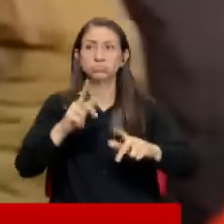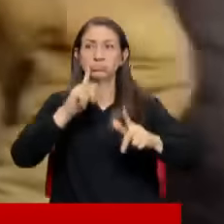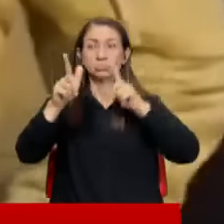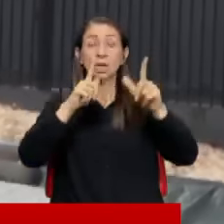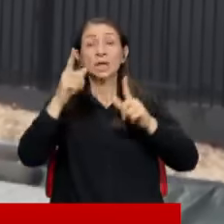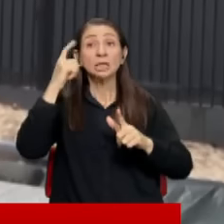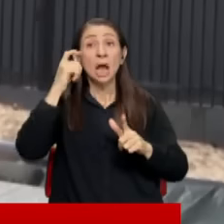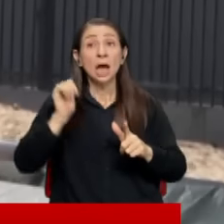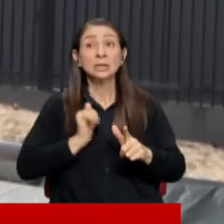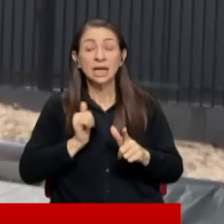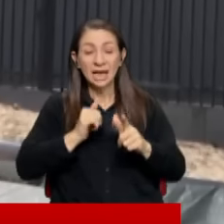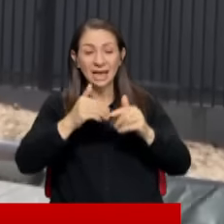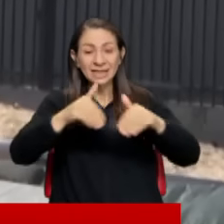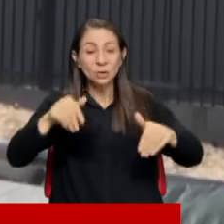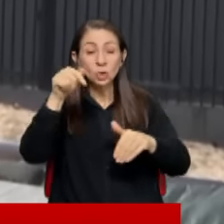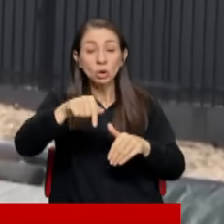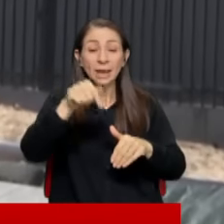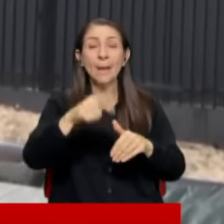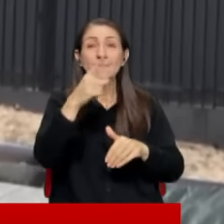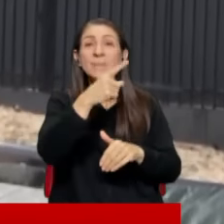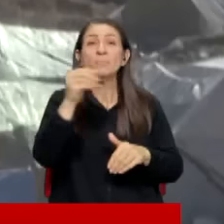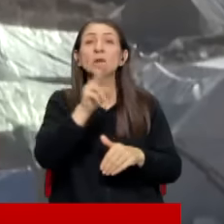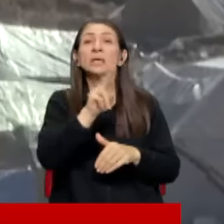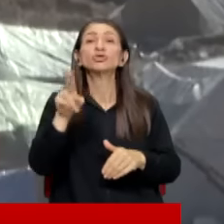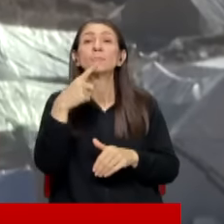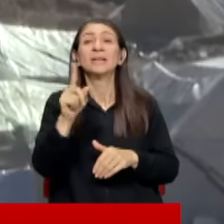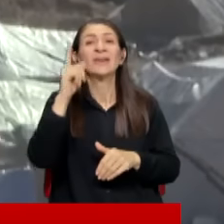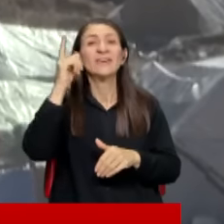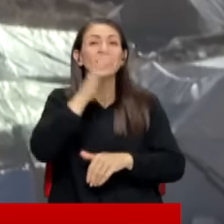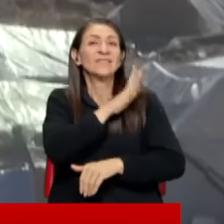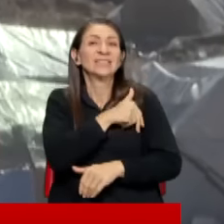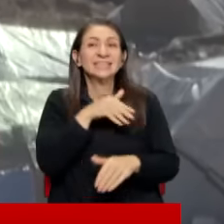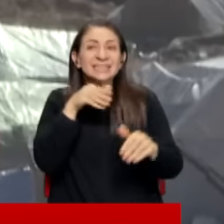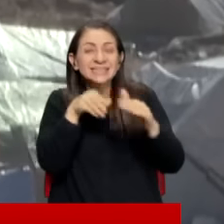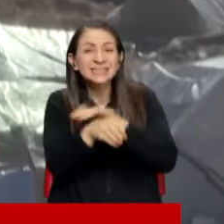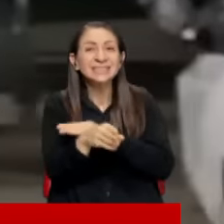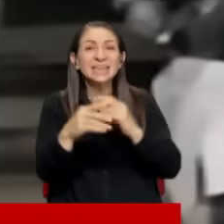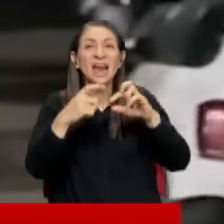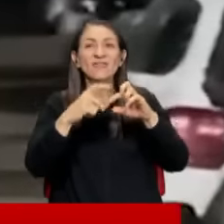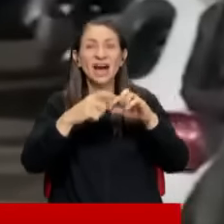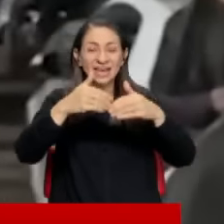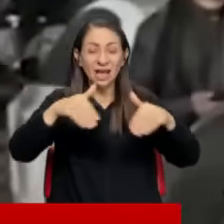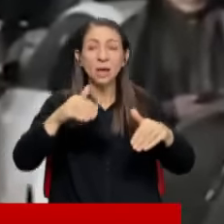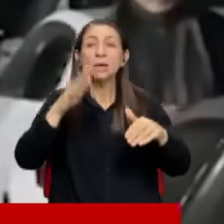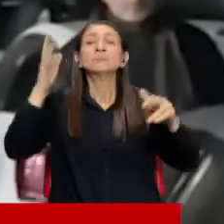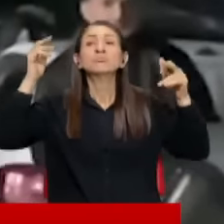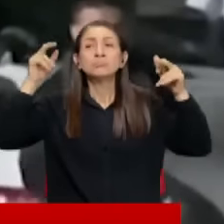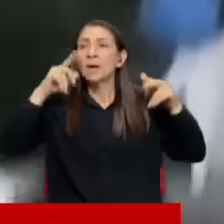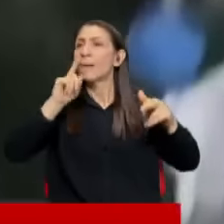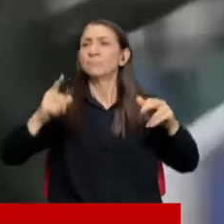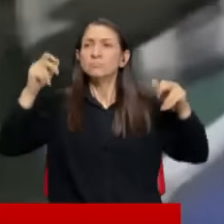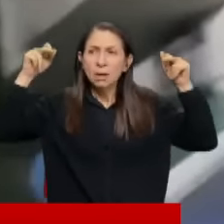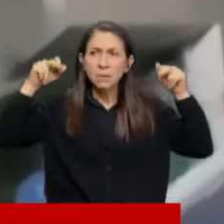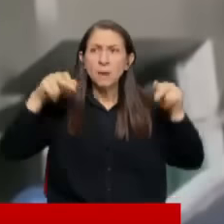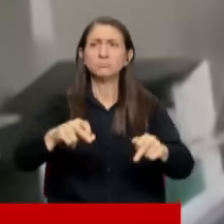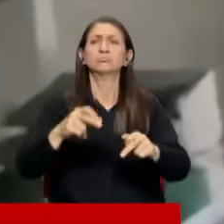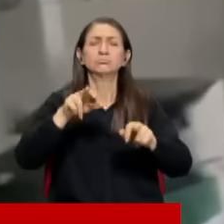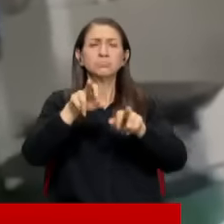İsrail ordusuna Gazze şeridinin güneyinde 1 milyon 700 bin Filistinlinin sığındığı Refah kentine karadan operasyon emri verdi.